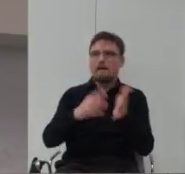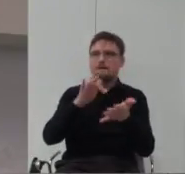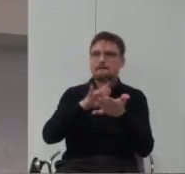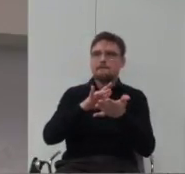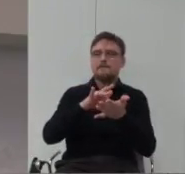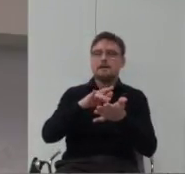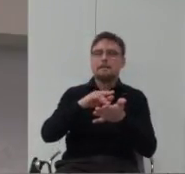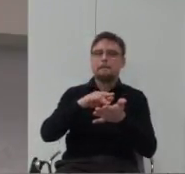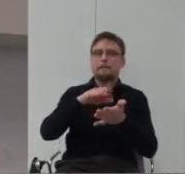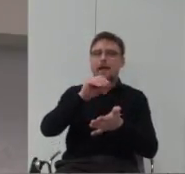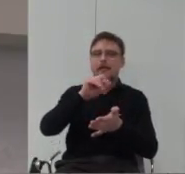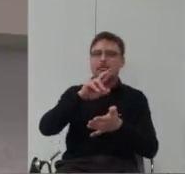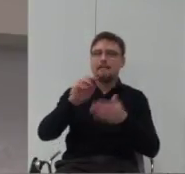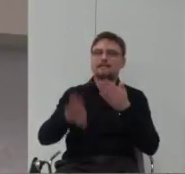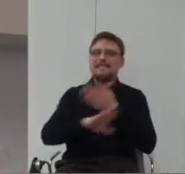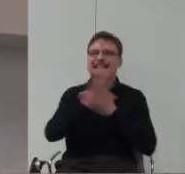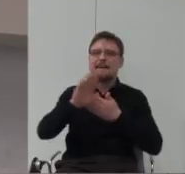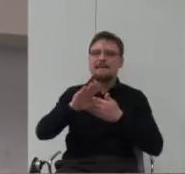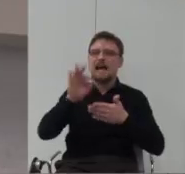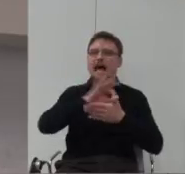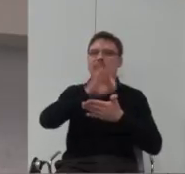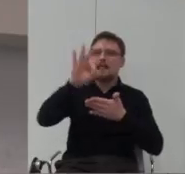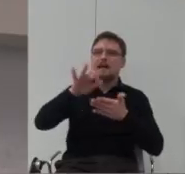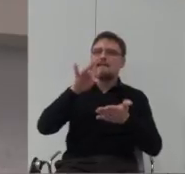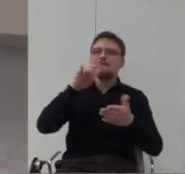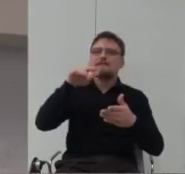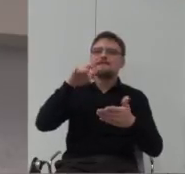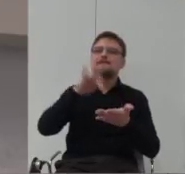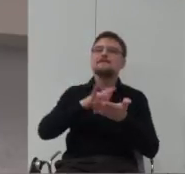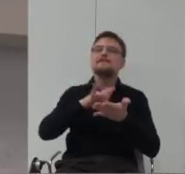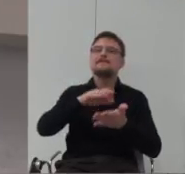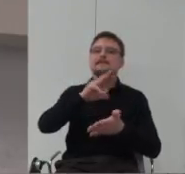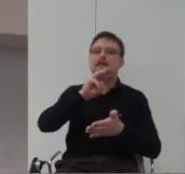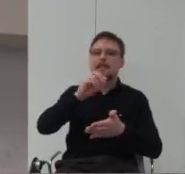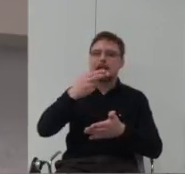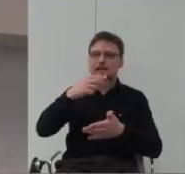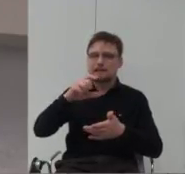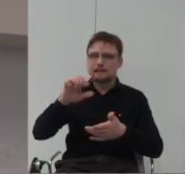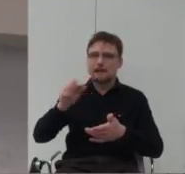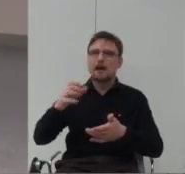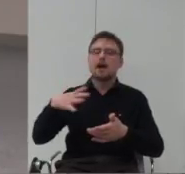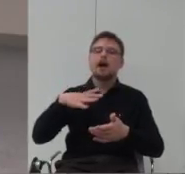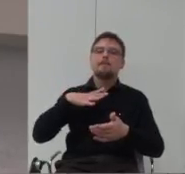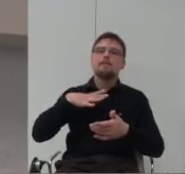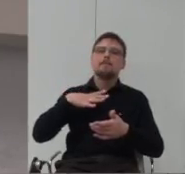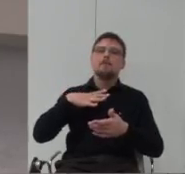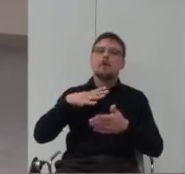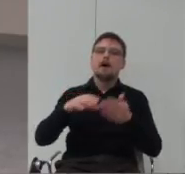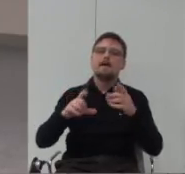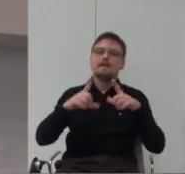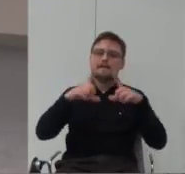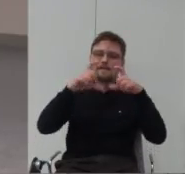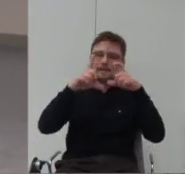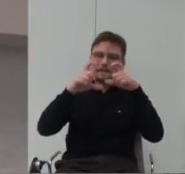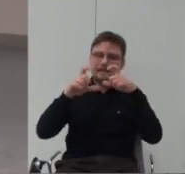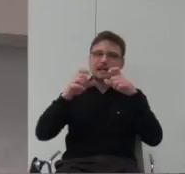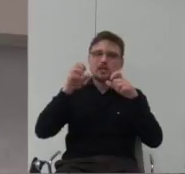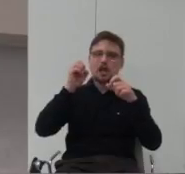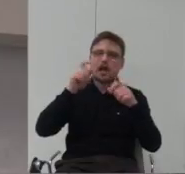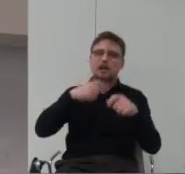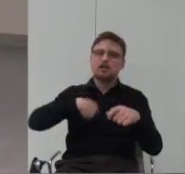kilkoma zdjęciami w tej prezentacji z Biennale Architektury ostatniego w Wenecji. Była